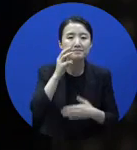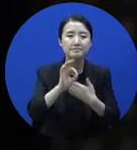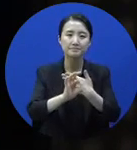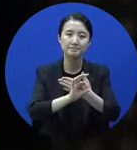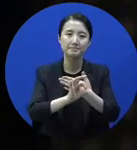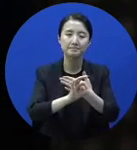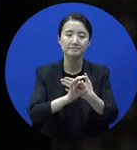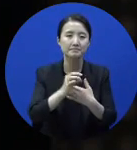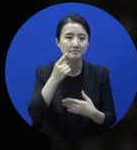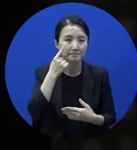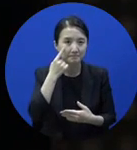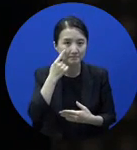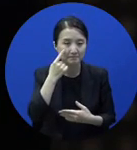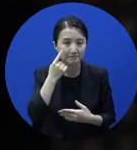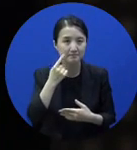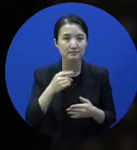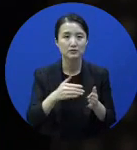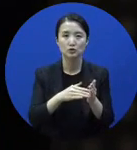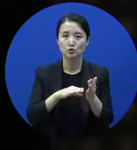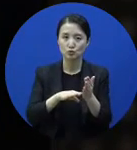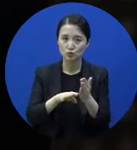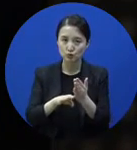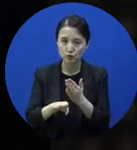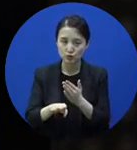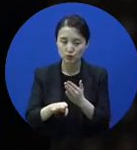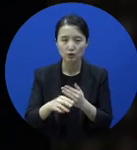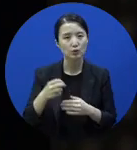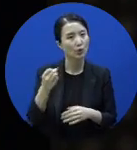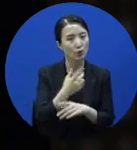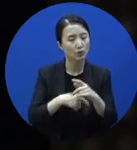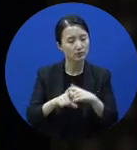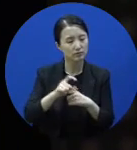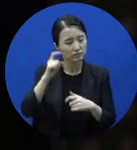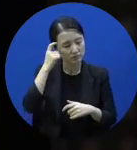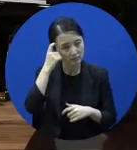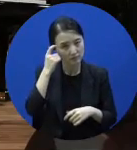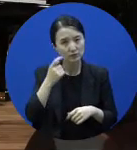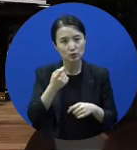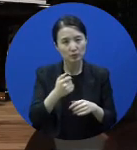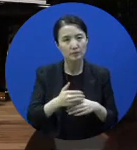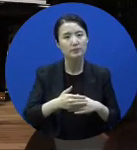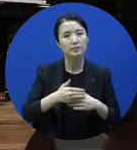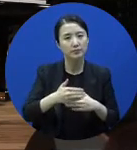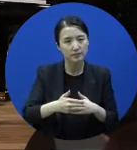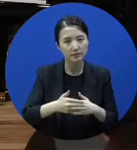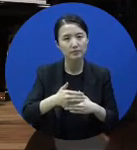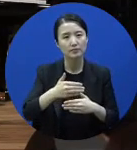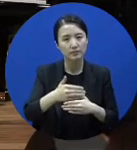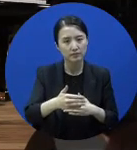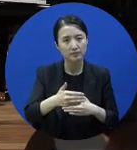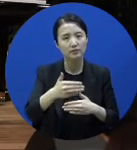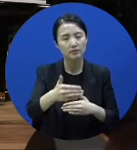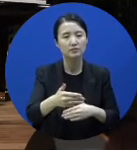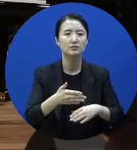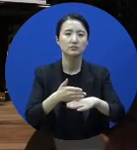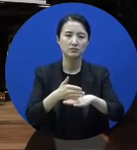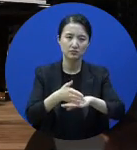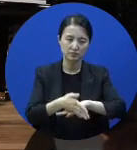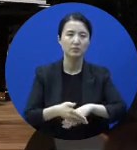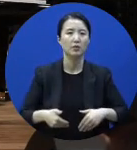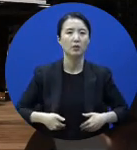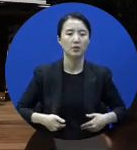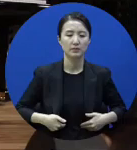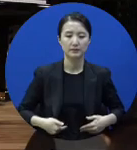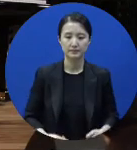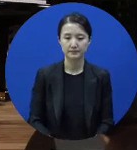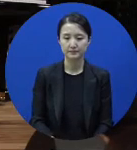나를 찾는 훈련. 왜 그러냐면, 우리가 취업을 하려고 하면 그 직장에 대해서, 그 회사에 대해서 알면 되잖아요.